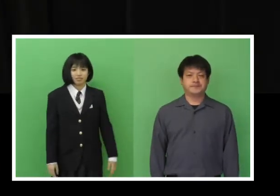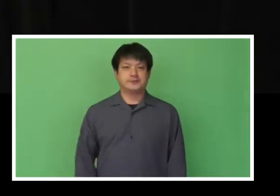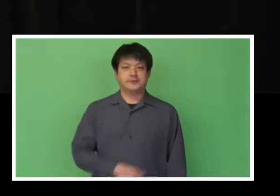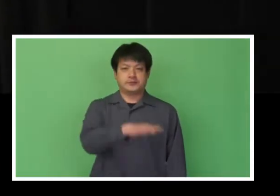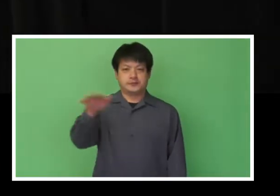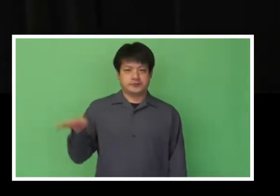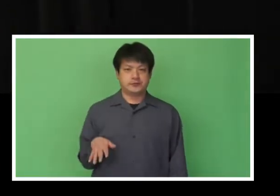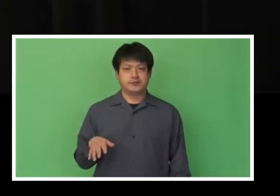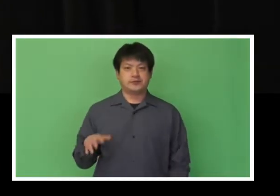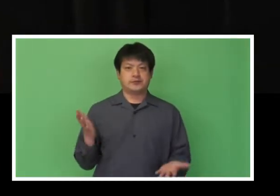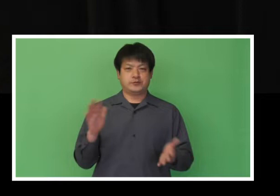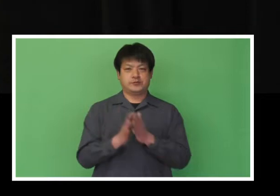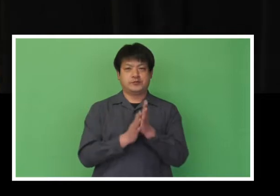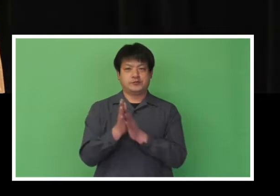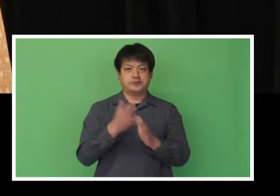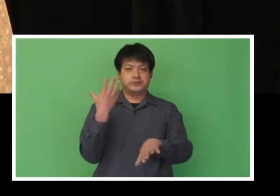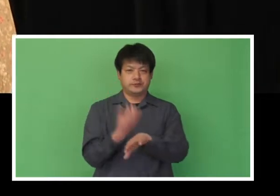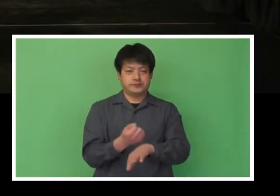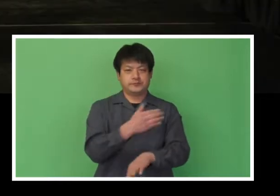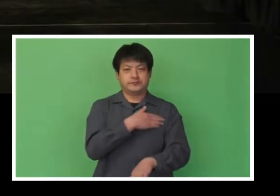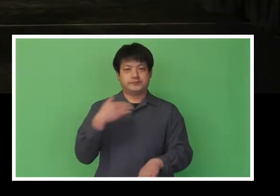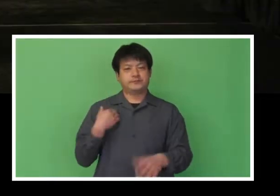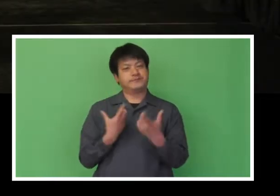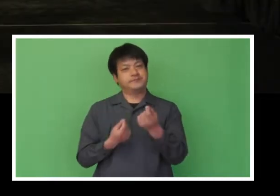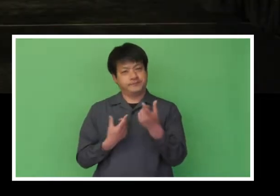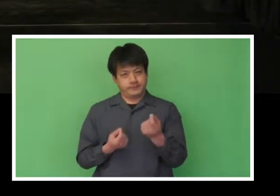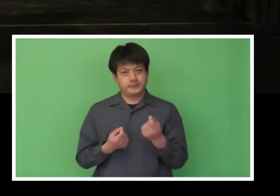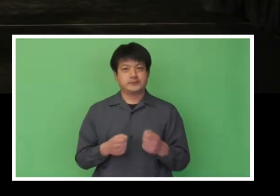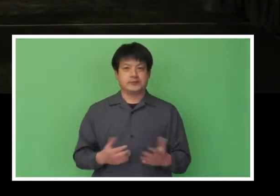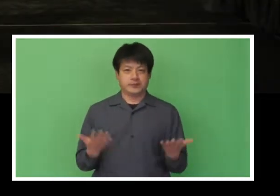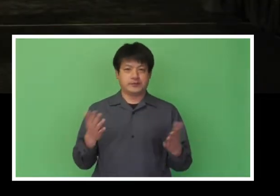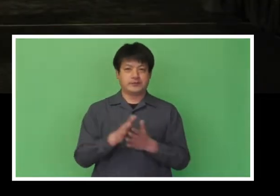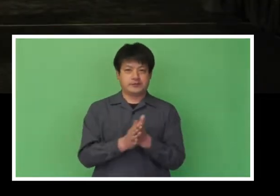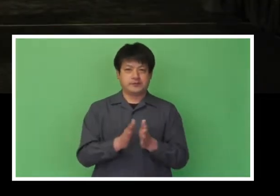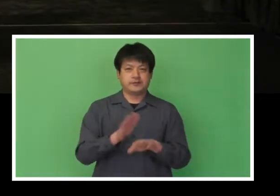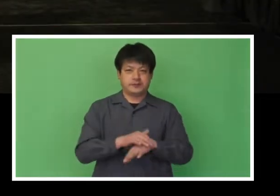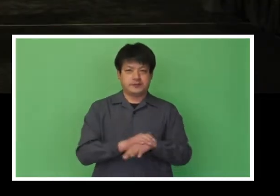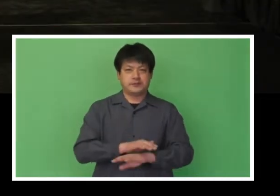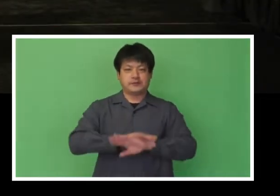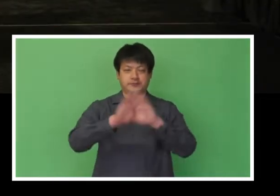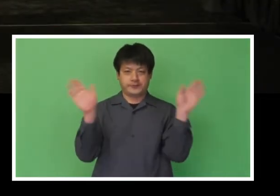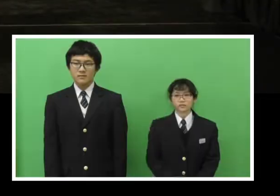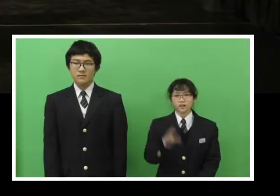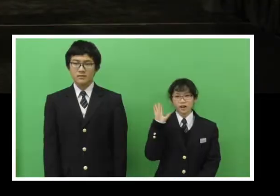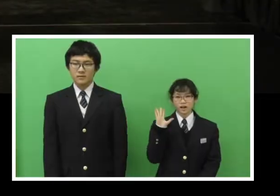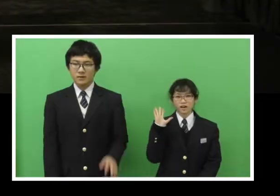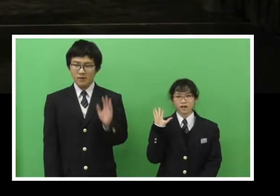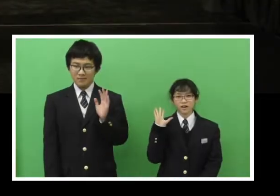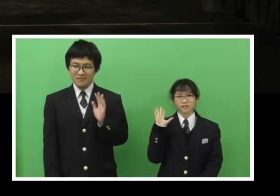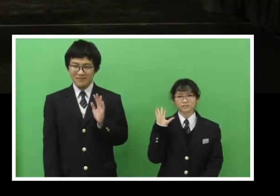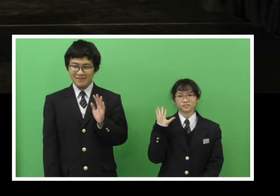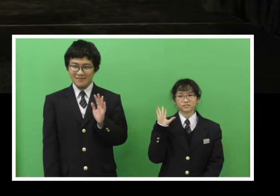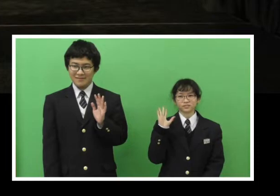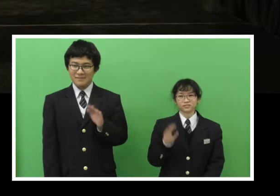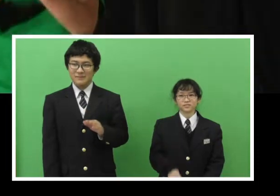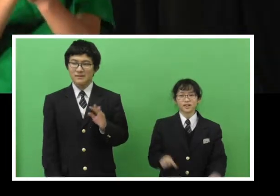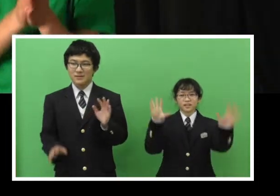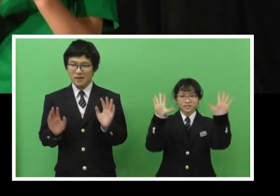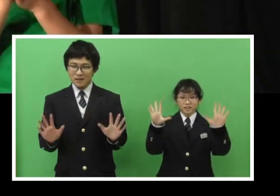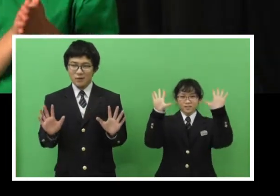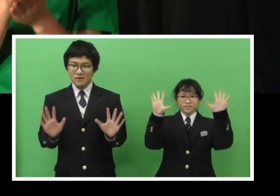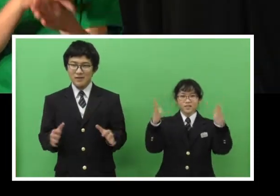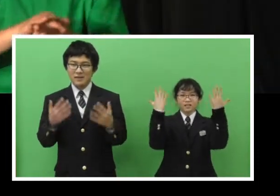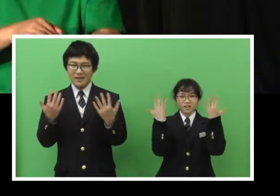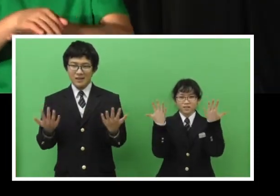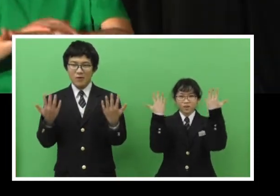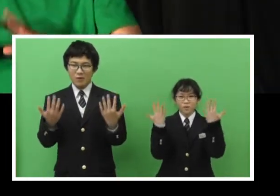な手洗い習慣がちゃんとできとんやな。 うん。 では手の洗い方始め。 はーい。 はい。 手